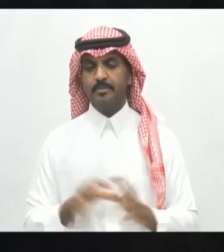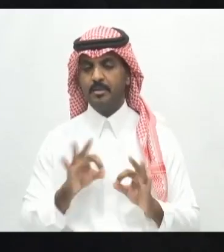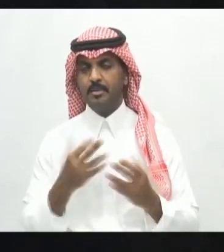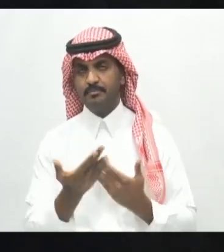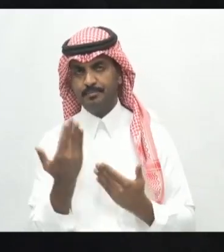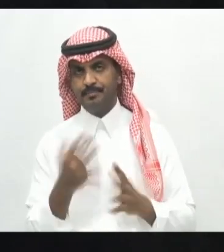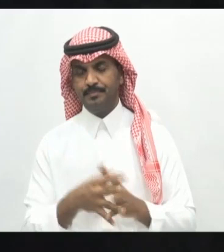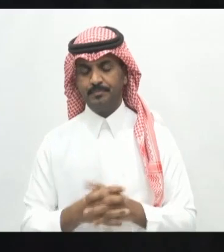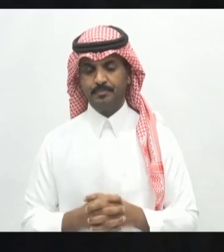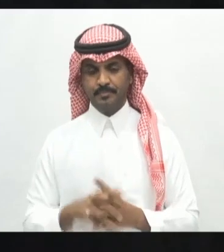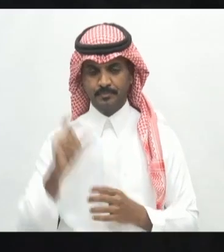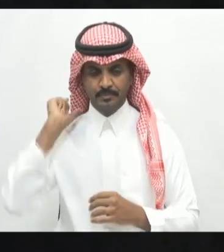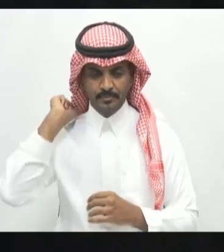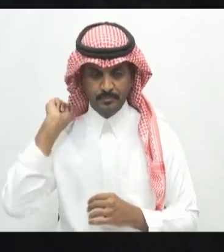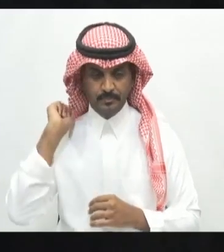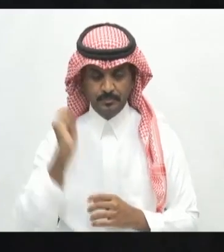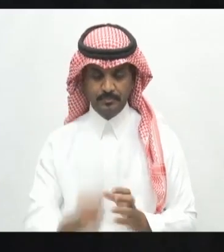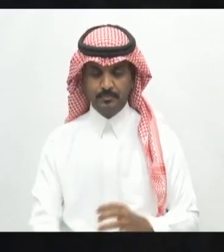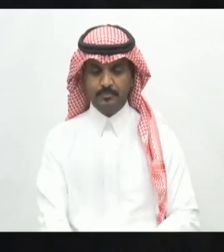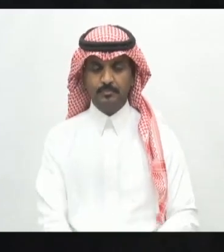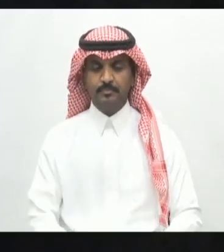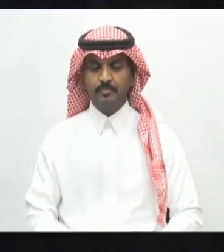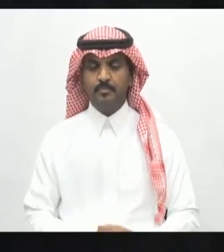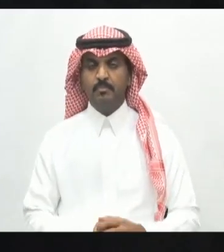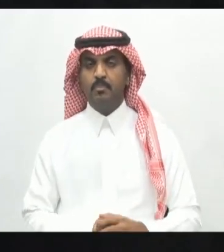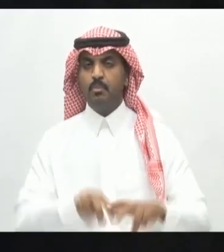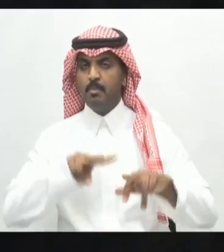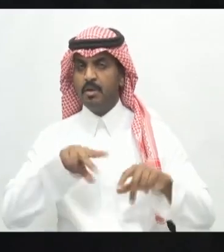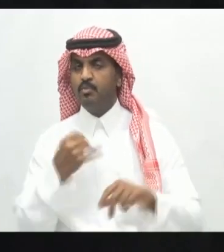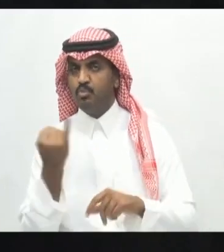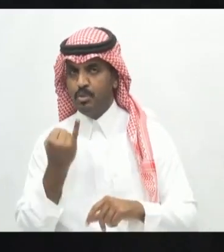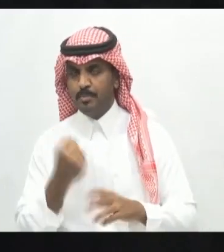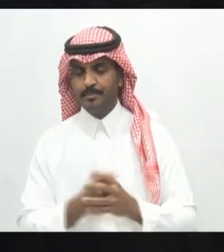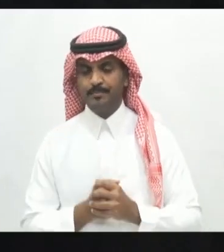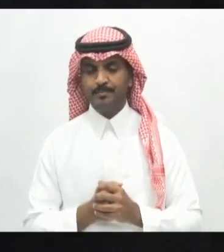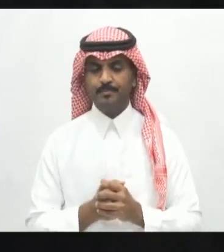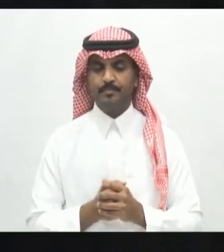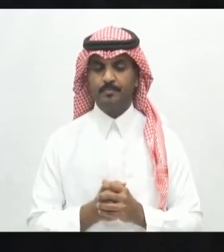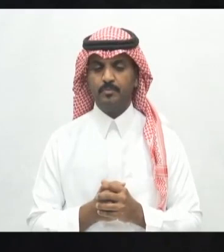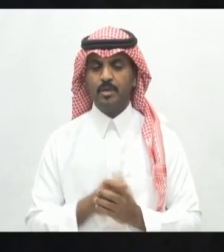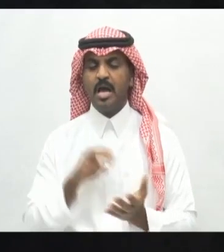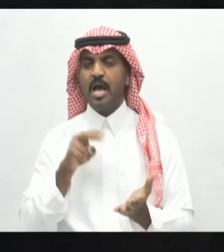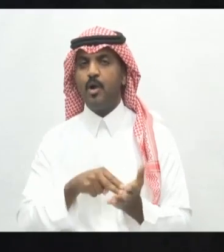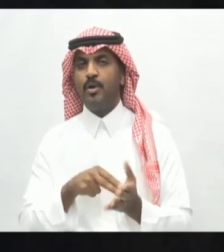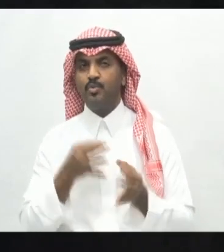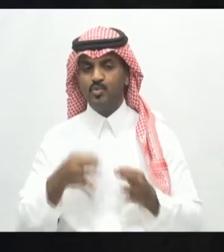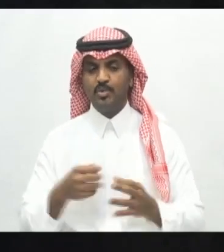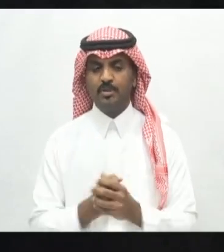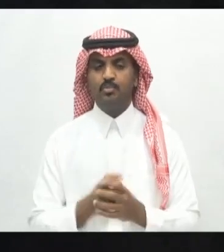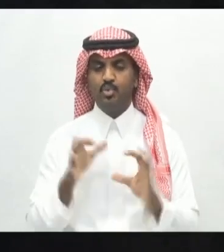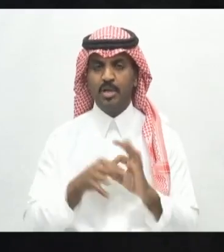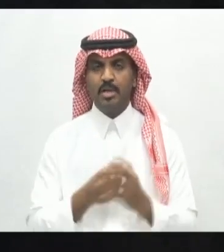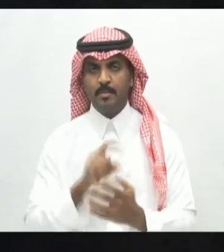خلاله ندخل الى مباحث مهمه متعلقه بهذا الدرس وكذلك قواعد اصوليه متعلقه